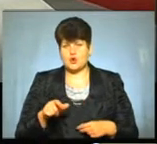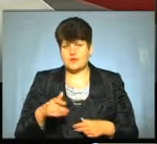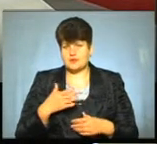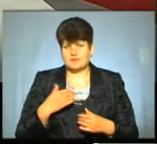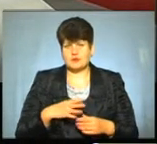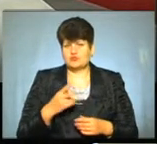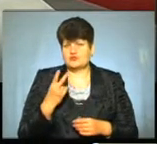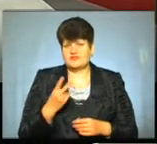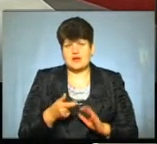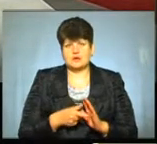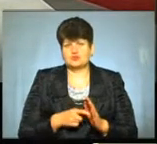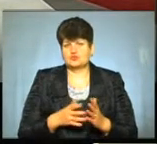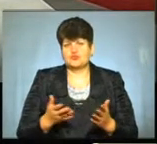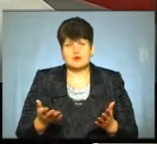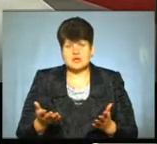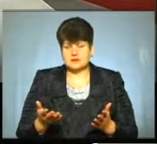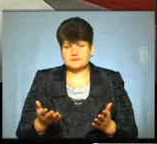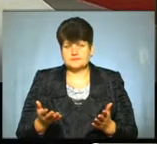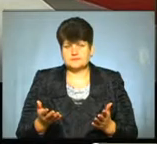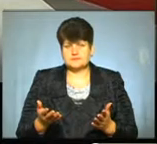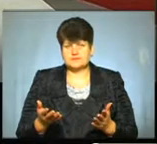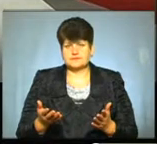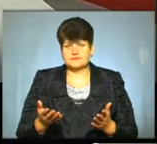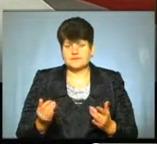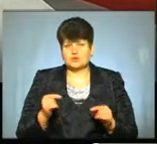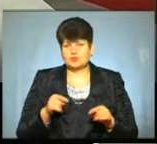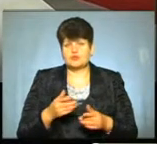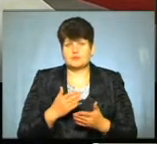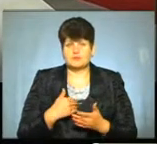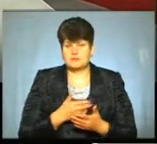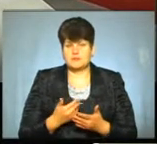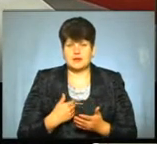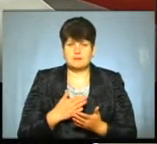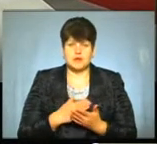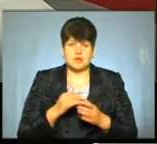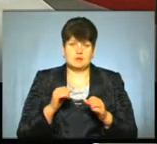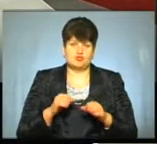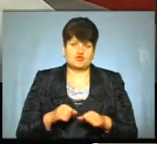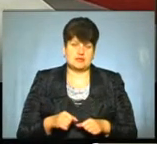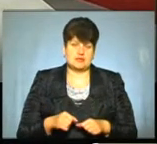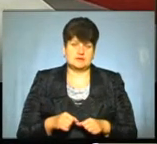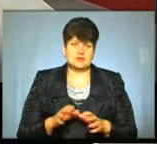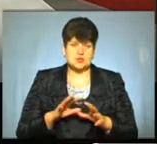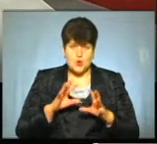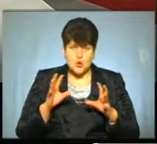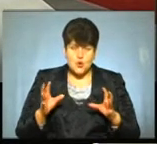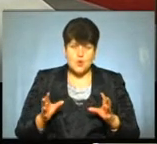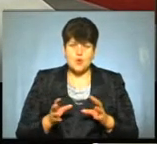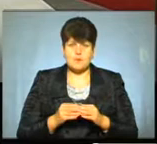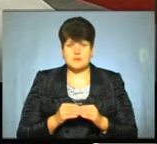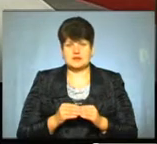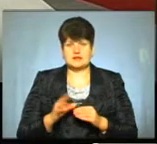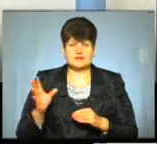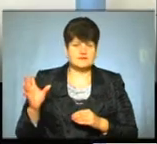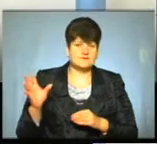мають. У нас було лише дві аудиторії, тому, власне, ми мали можливість якби охопити